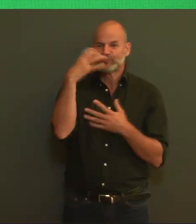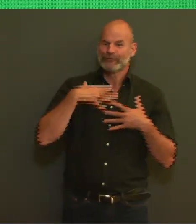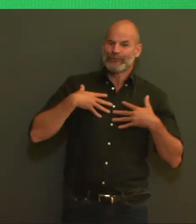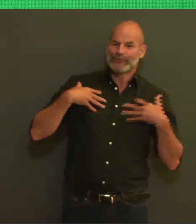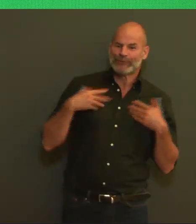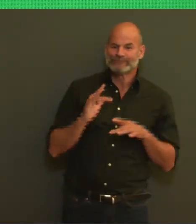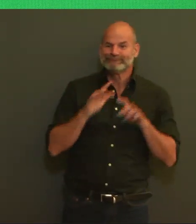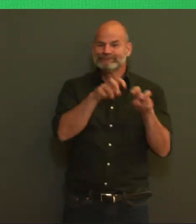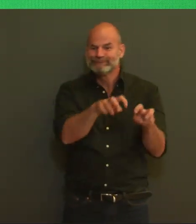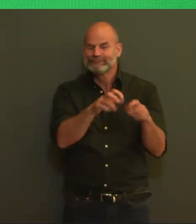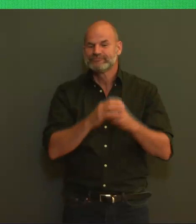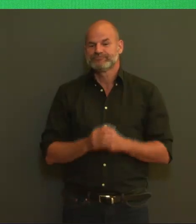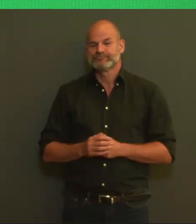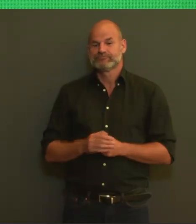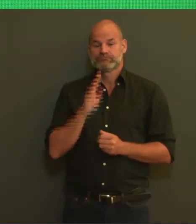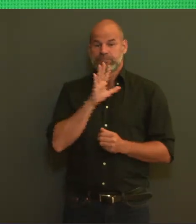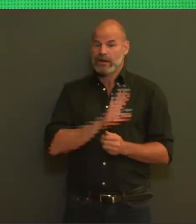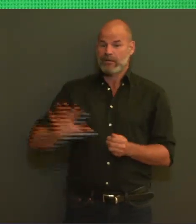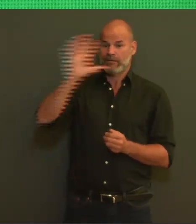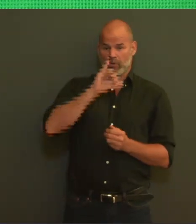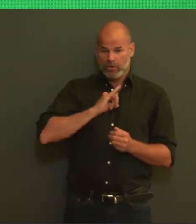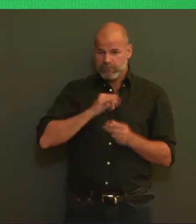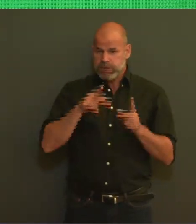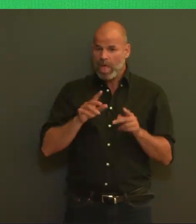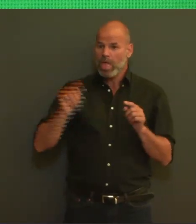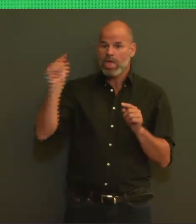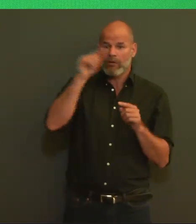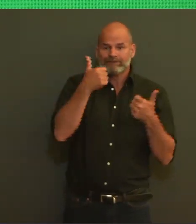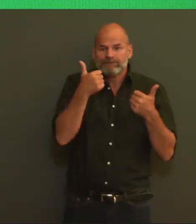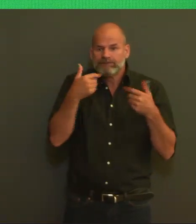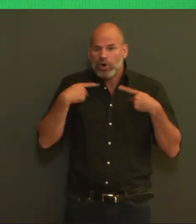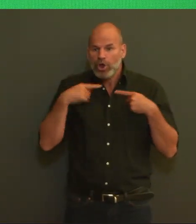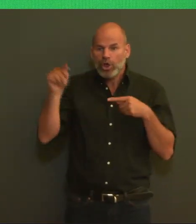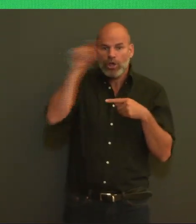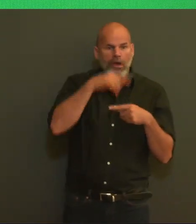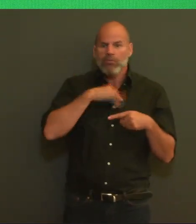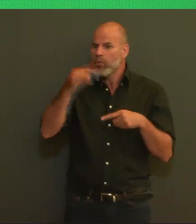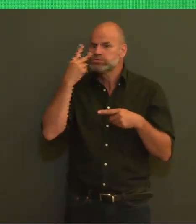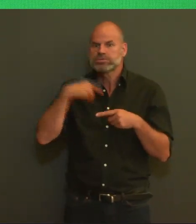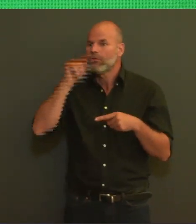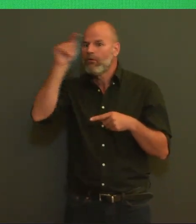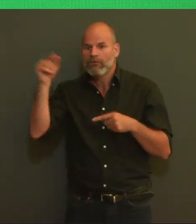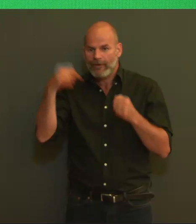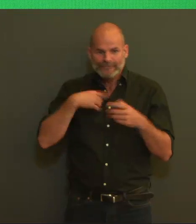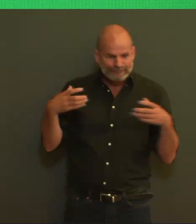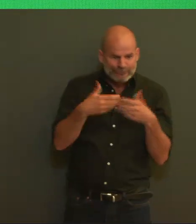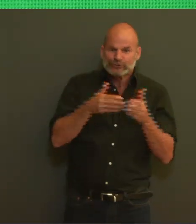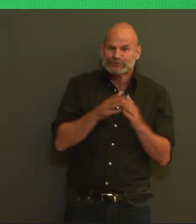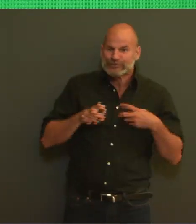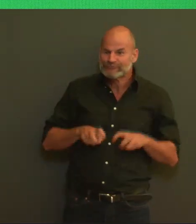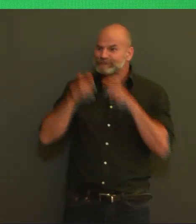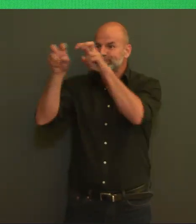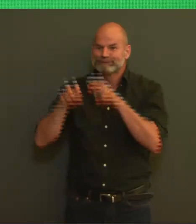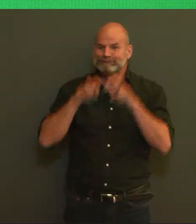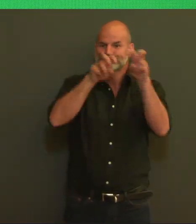veel leuke, vaak ongekende plaatsen waar we in gezinsverband kunnen ontspannen. De verschillende overheden